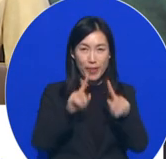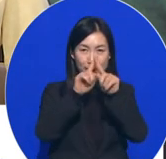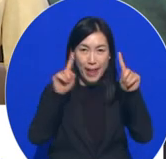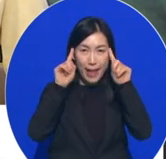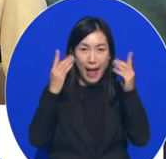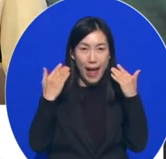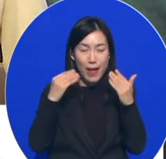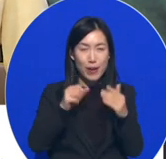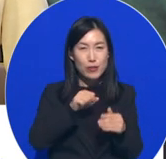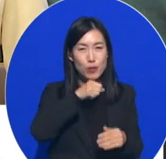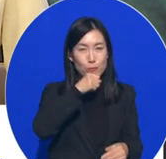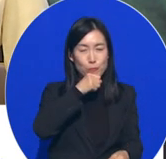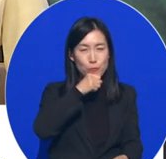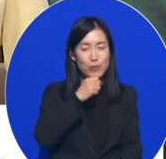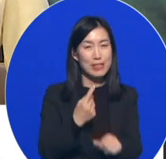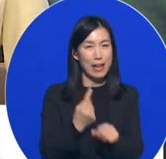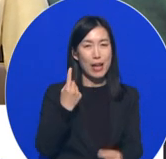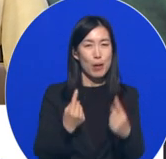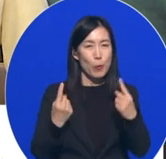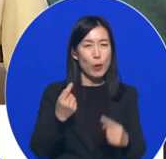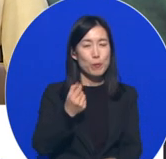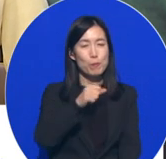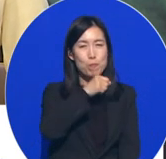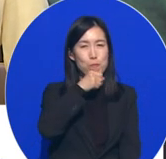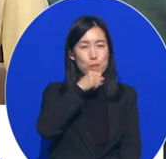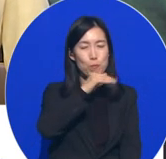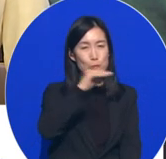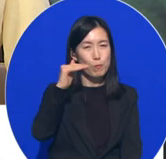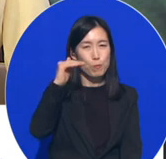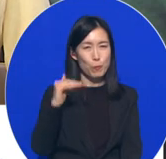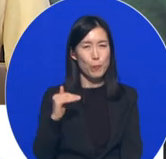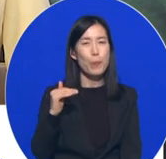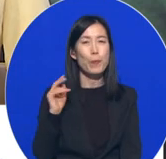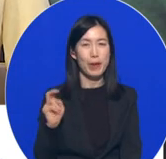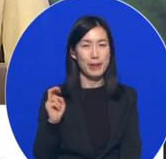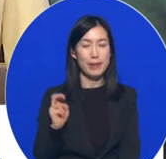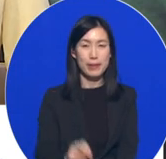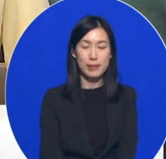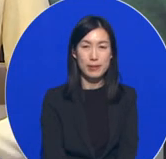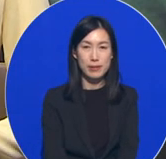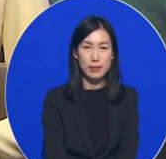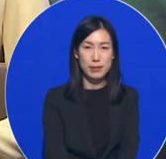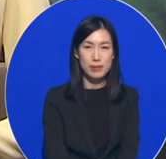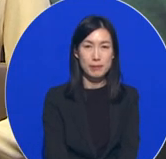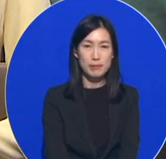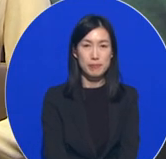합격 점수 때는 지난해보다 다소 내려갈 것이란 전망이 나옵니다 박지선